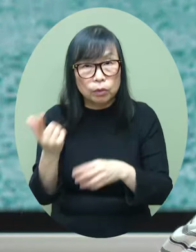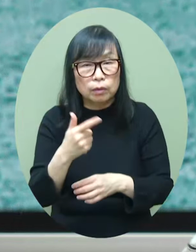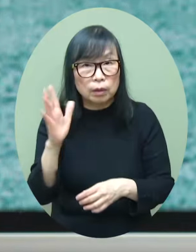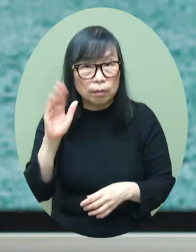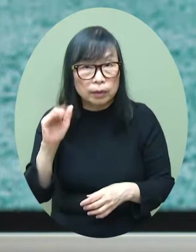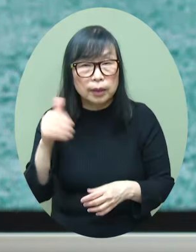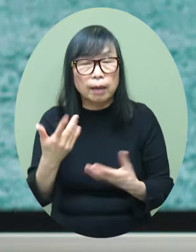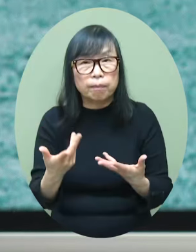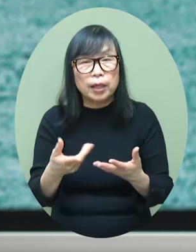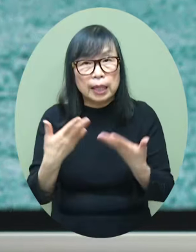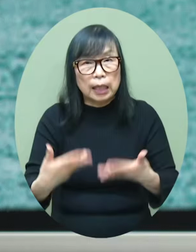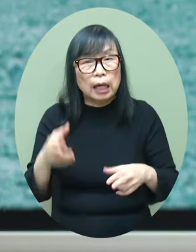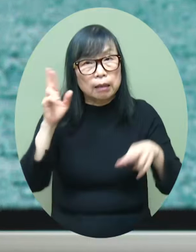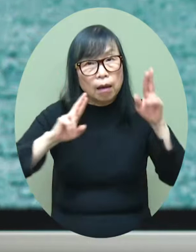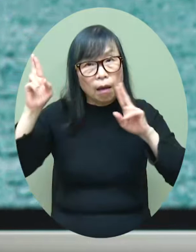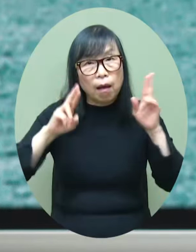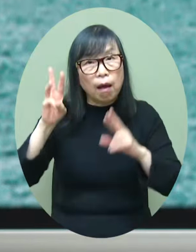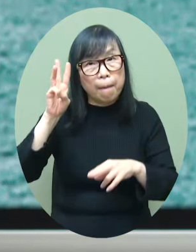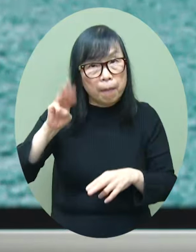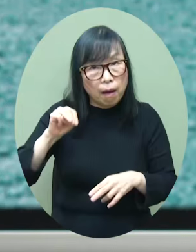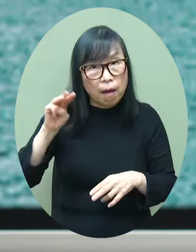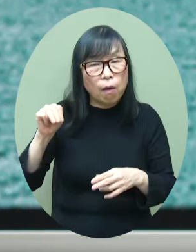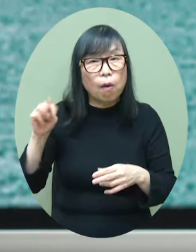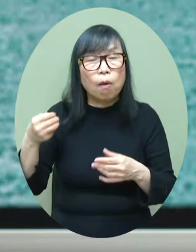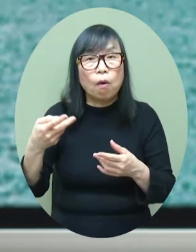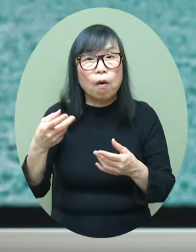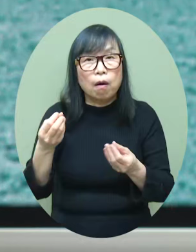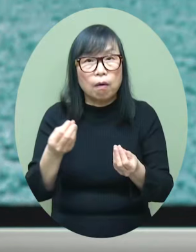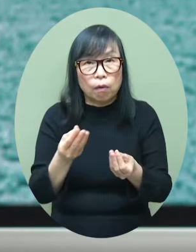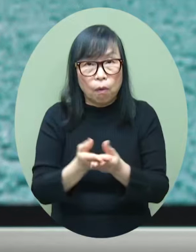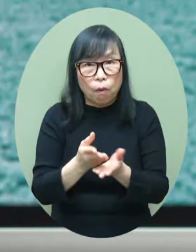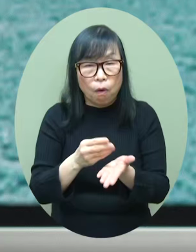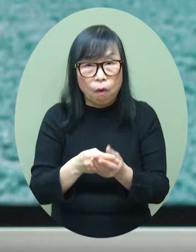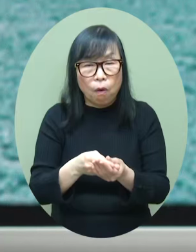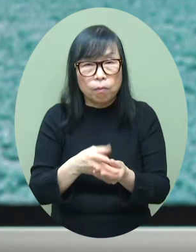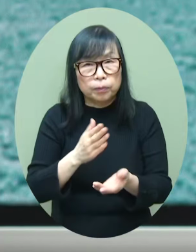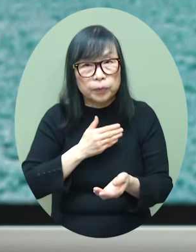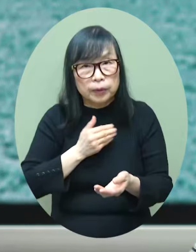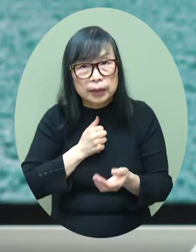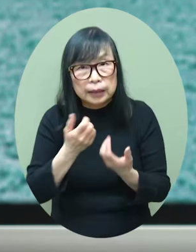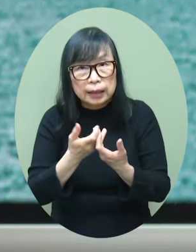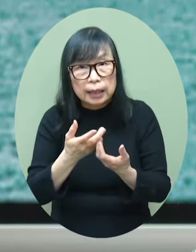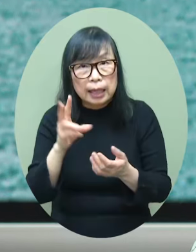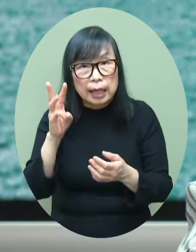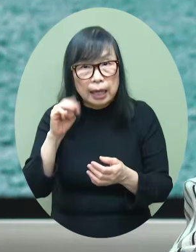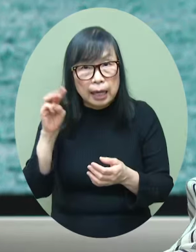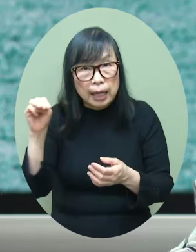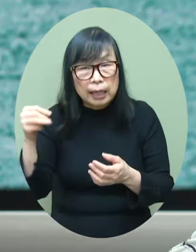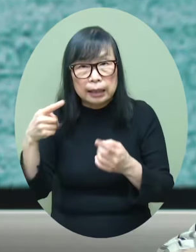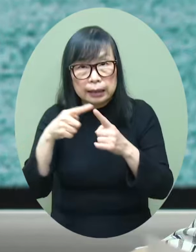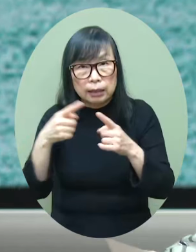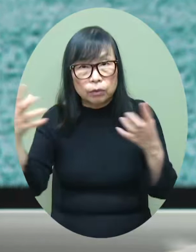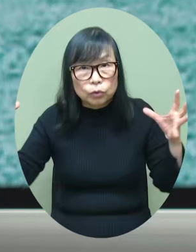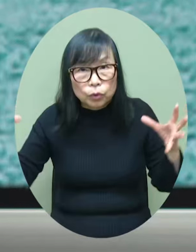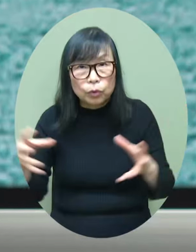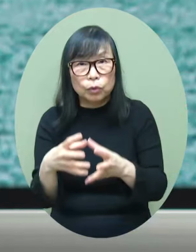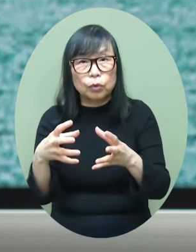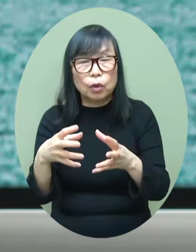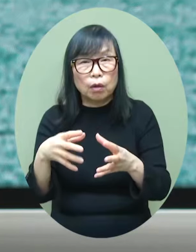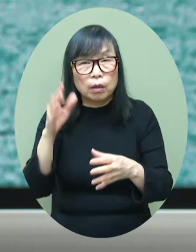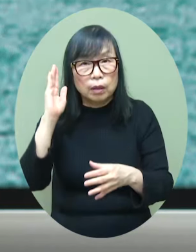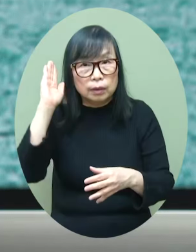城嗰間中心嗰間 M 記咧就出現多啲個案，其實會唔會預期咧嗰間 M 記始終可能係啲人多聚集嘅地方，會唔會似嚟